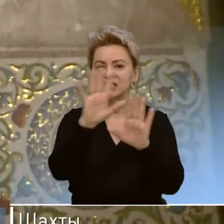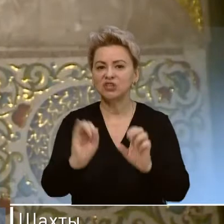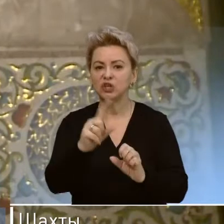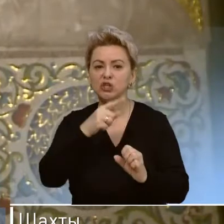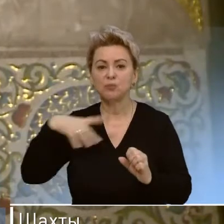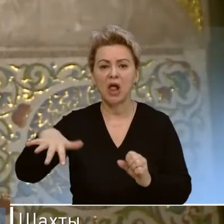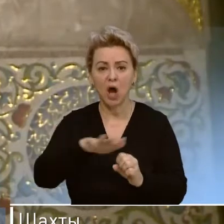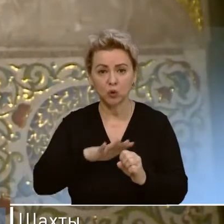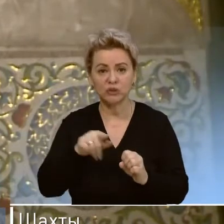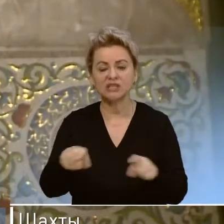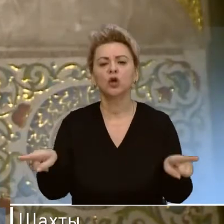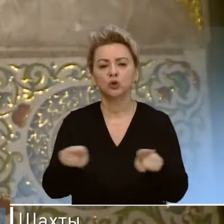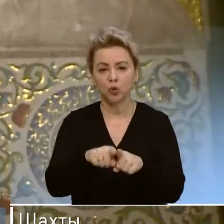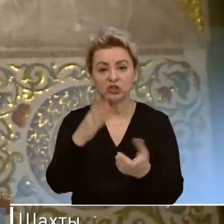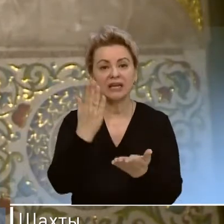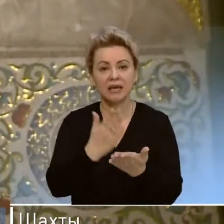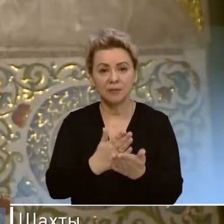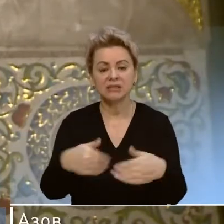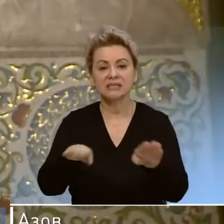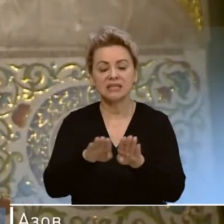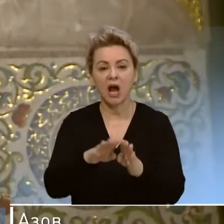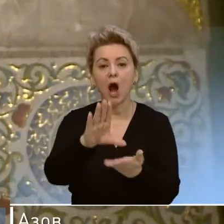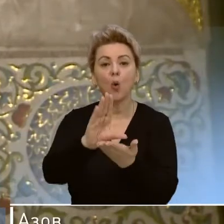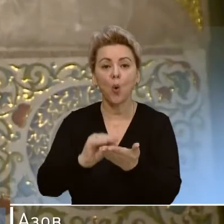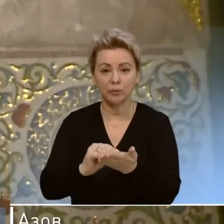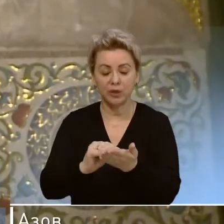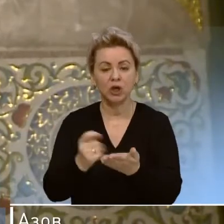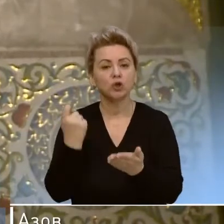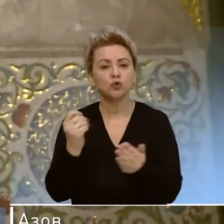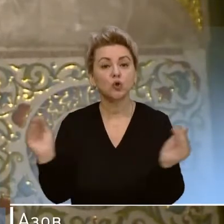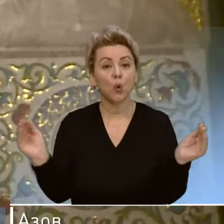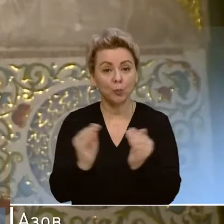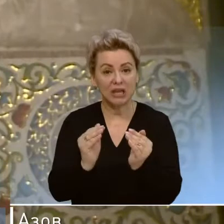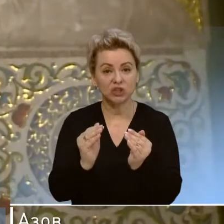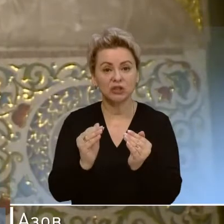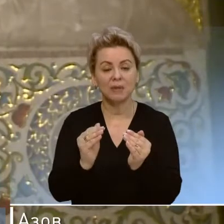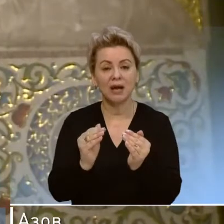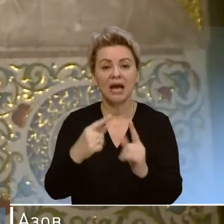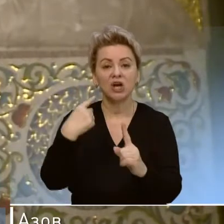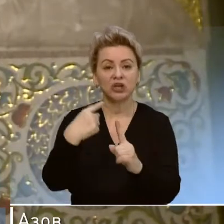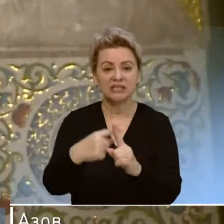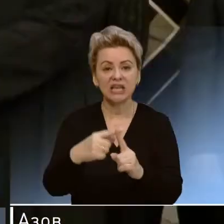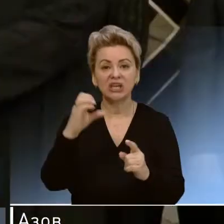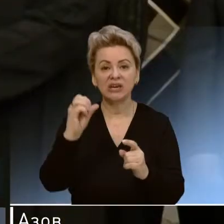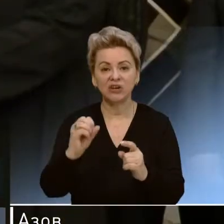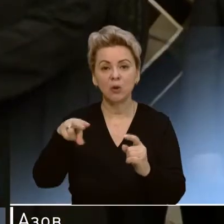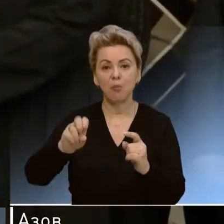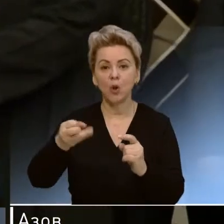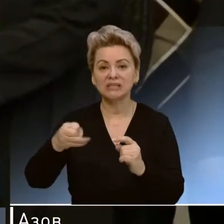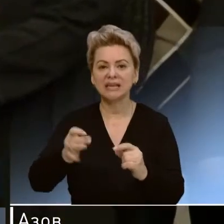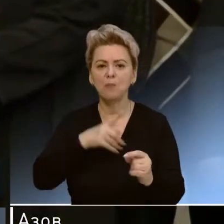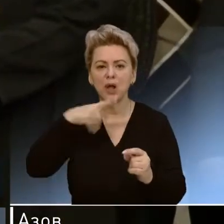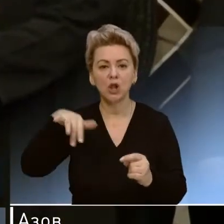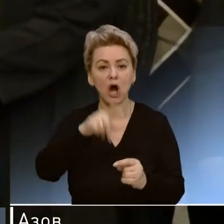Белоруссии связана с этой святой имелась. Имелась такая копия чуть-чуть в уменьшенном виде креста Ефросиньи Полоцкой.